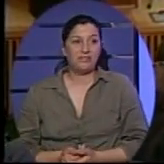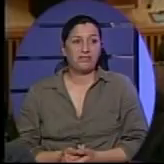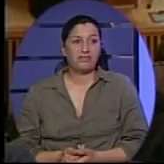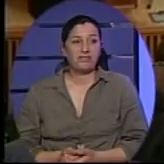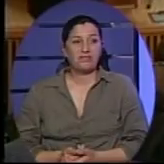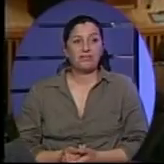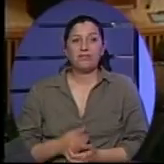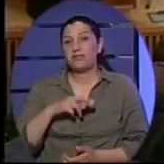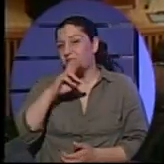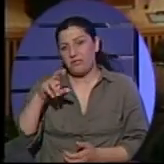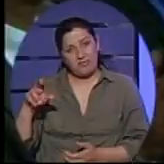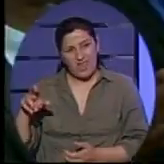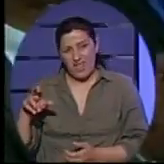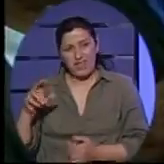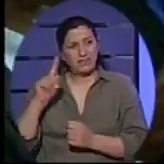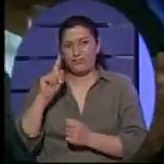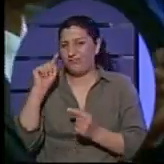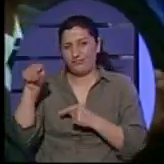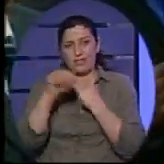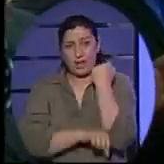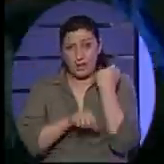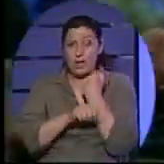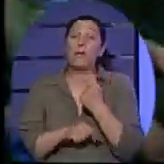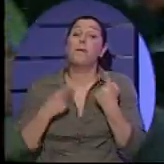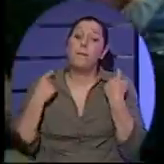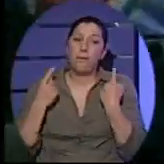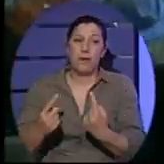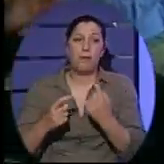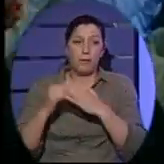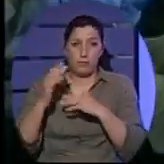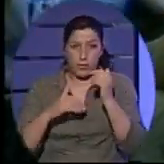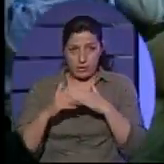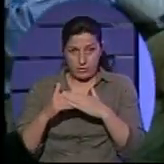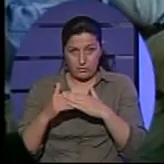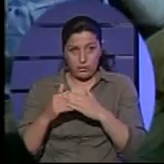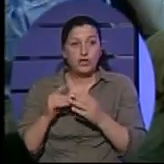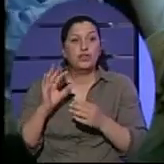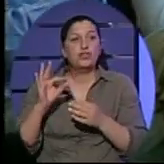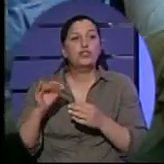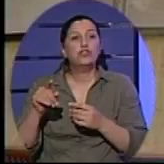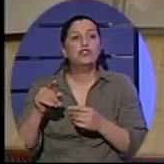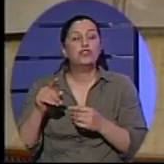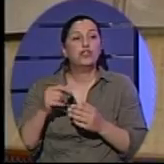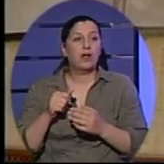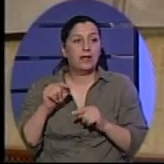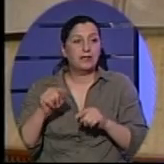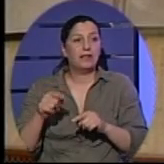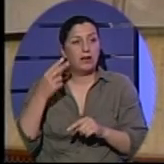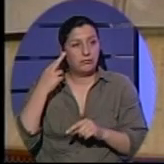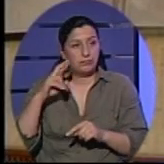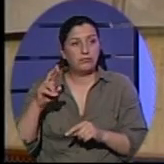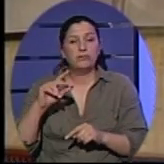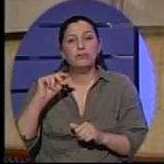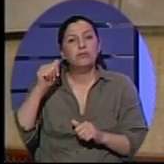אם ברעת לא מגיעים מספיק לאקדמיה אז אקדמיה תגיע לרעת הקמת שלוחה לאוניברסיטת הרוד ברעת היא הדובדבן